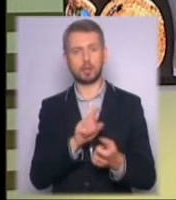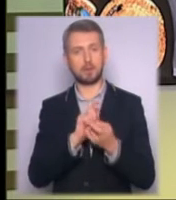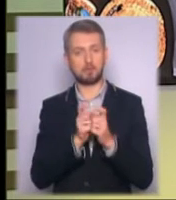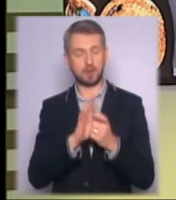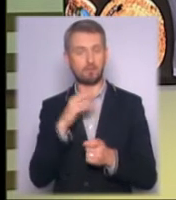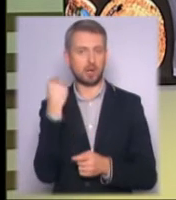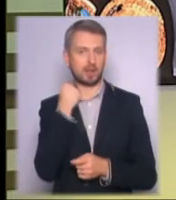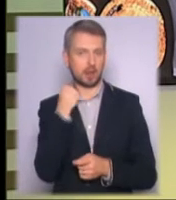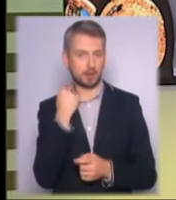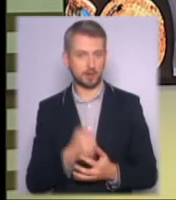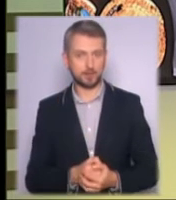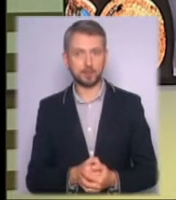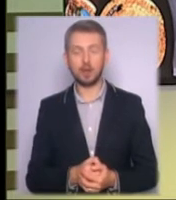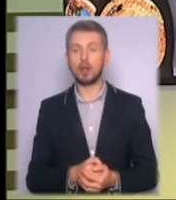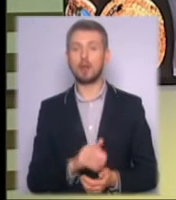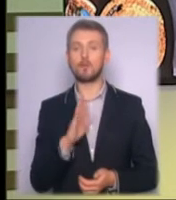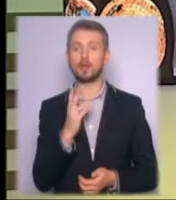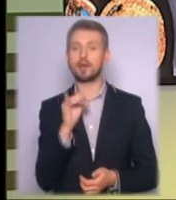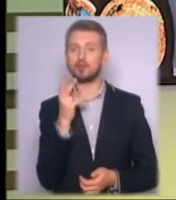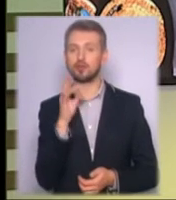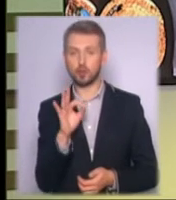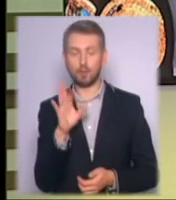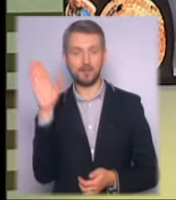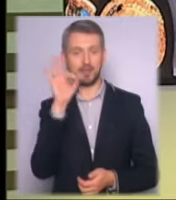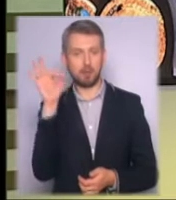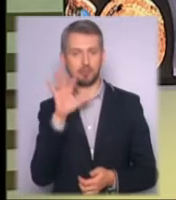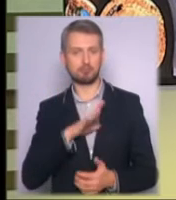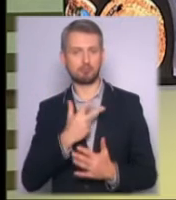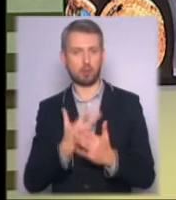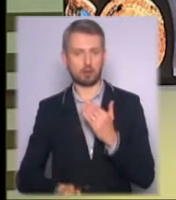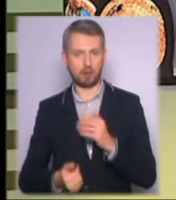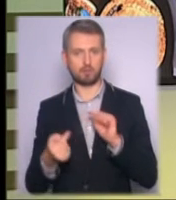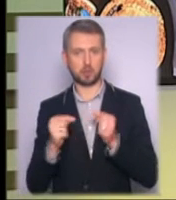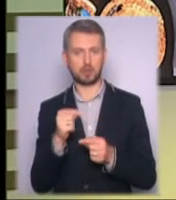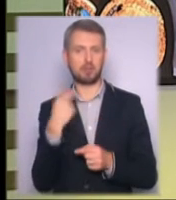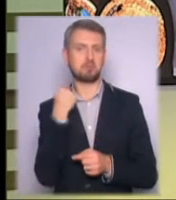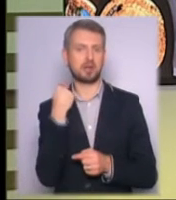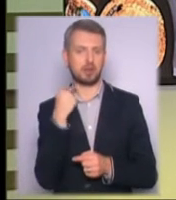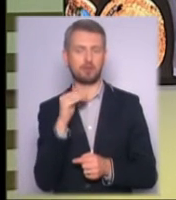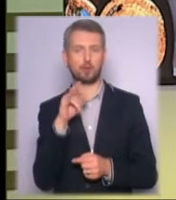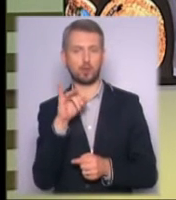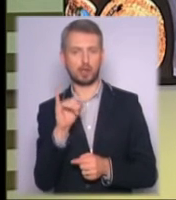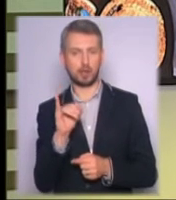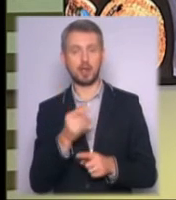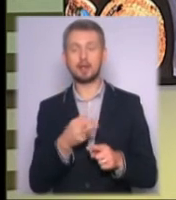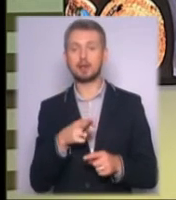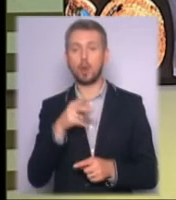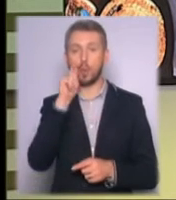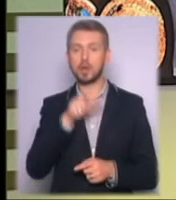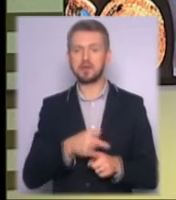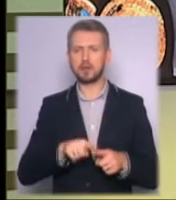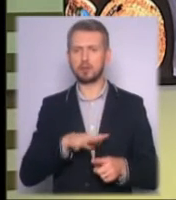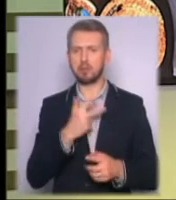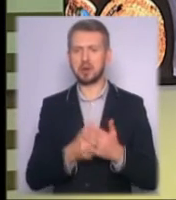Пітер Ф'юрі. Нагадаємо, Володимир Кличко в Дюссельдорфі програв бій британцю Тайсону Ф'юрі. Для українця ця поразка стала першою